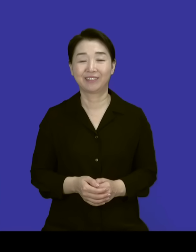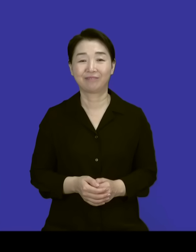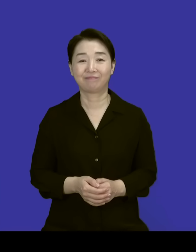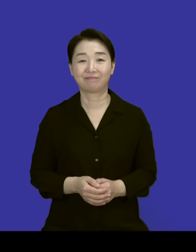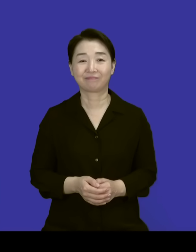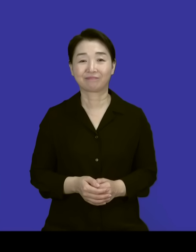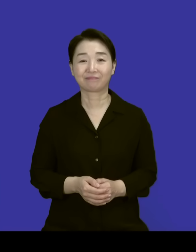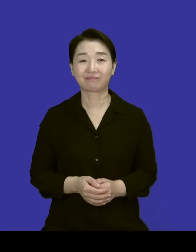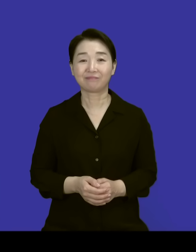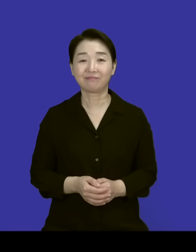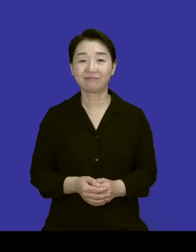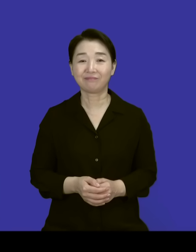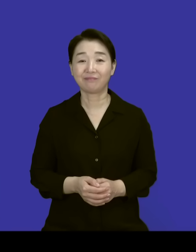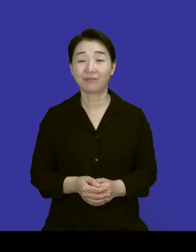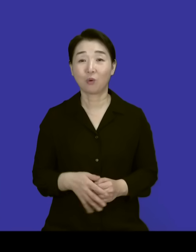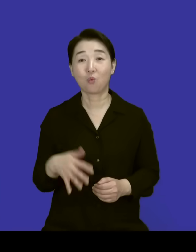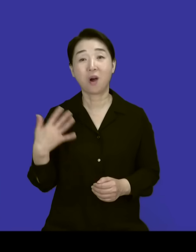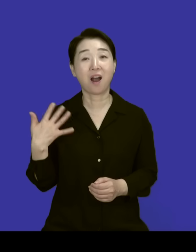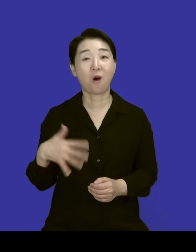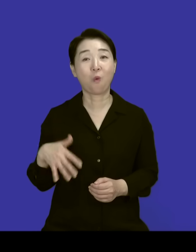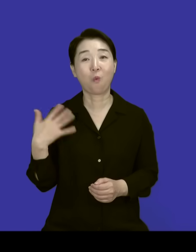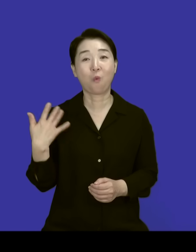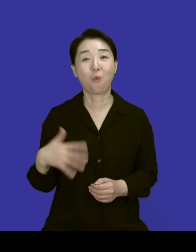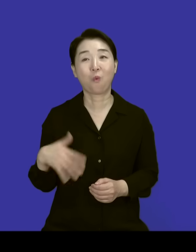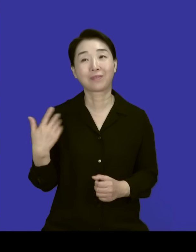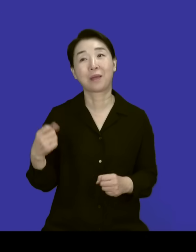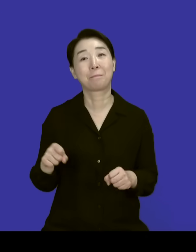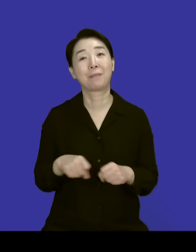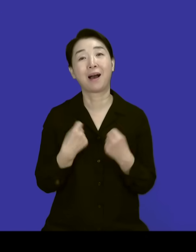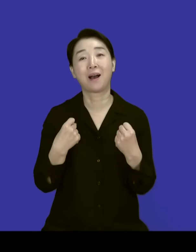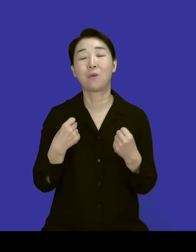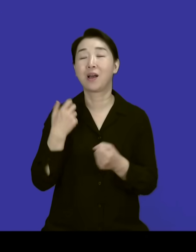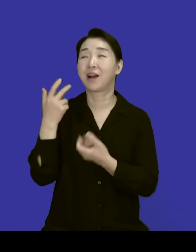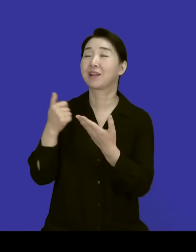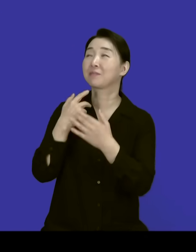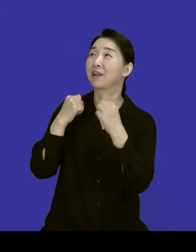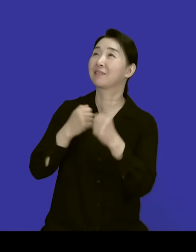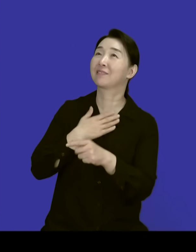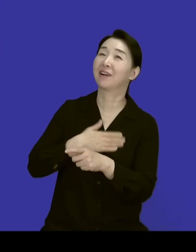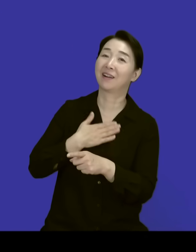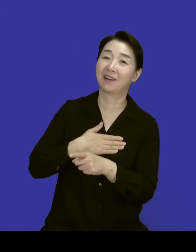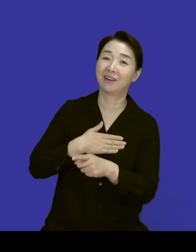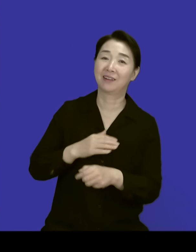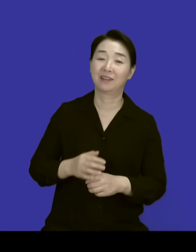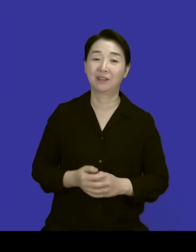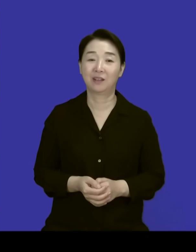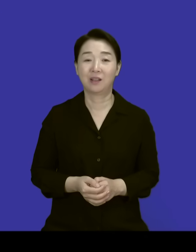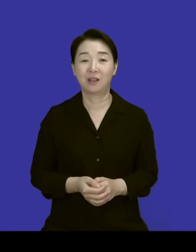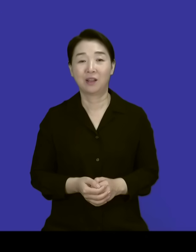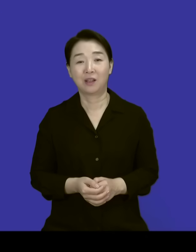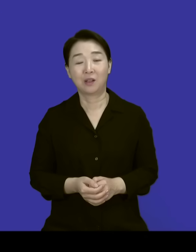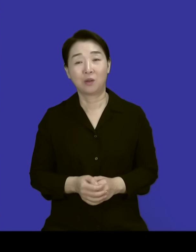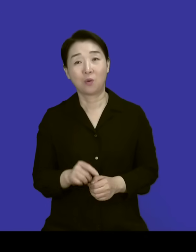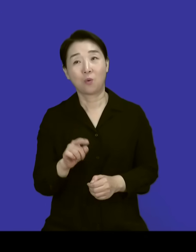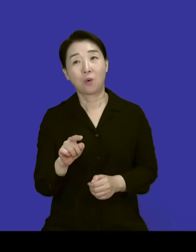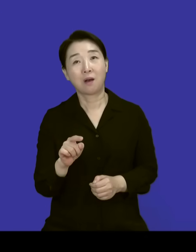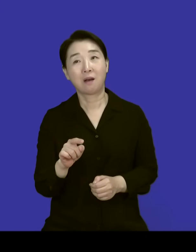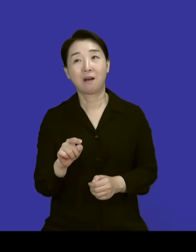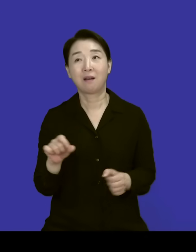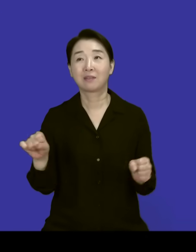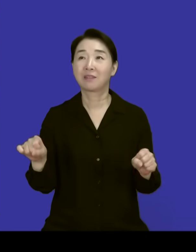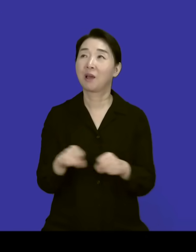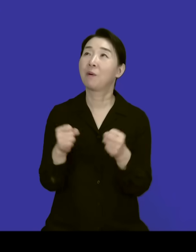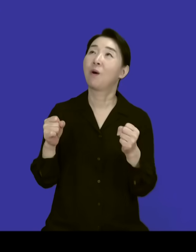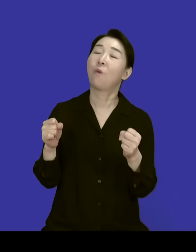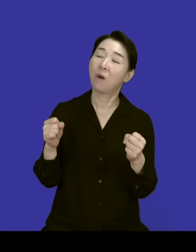진짜 와 그랬어요. 아니, 어떻게 진짜 살아계신 건 알고 있지만 네. 와 이런 걸 주시는 한테